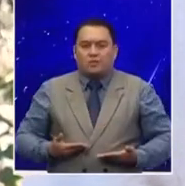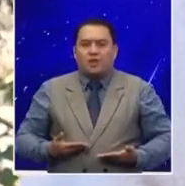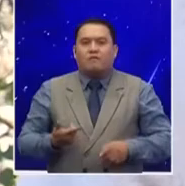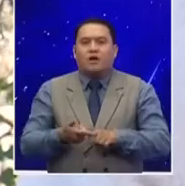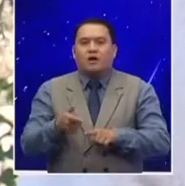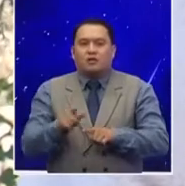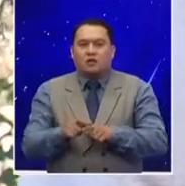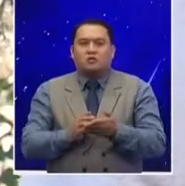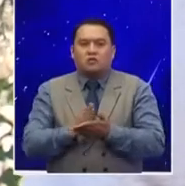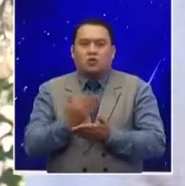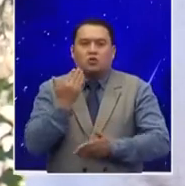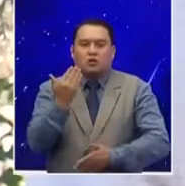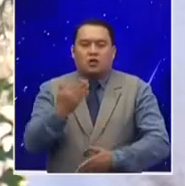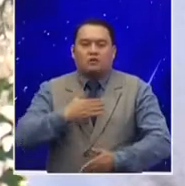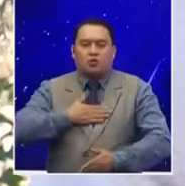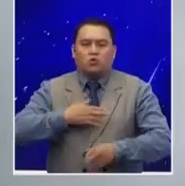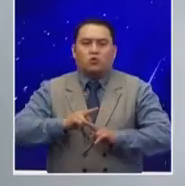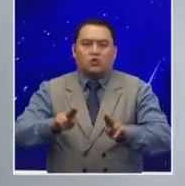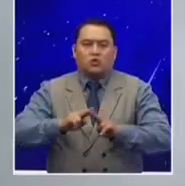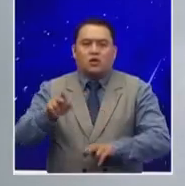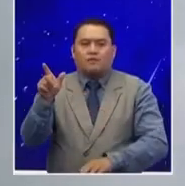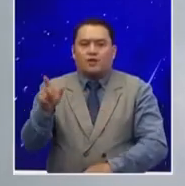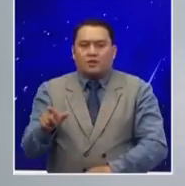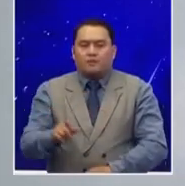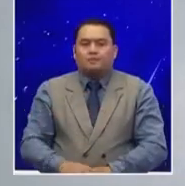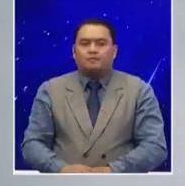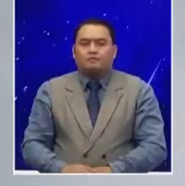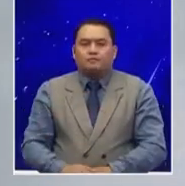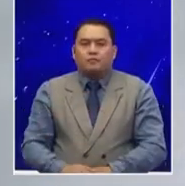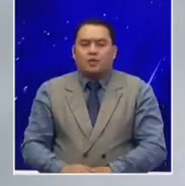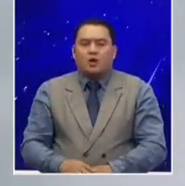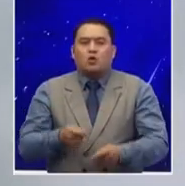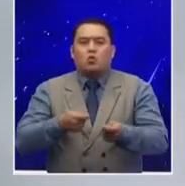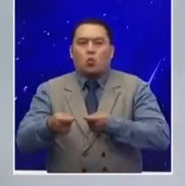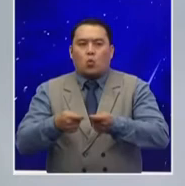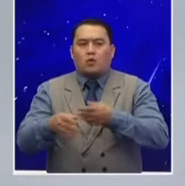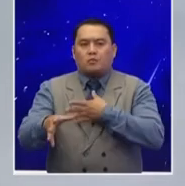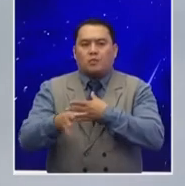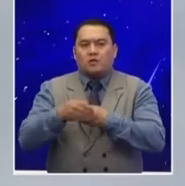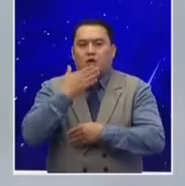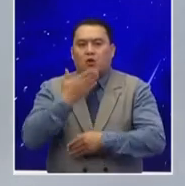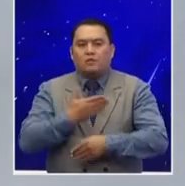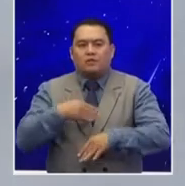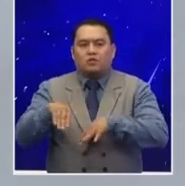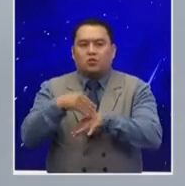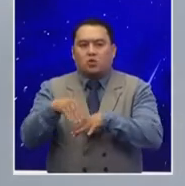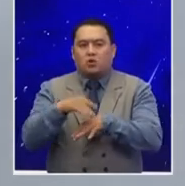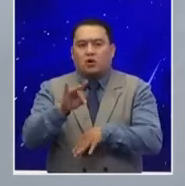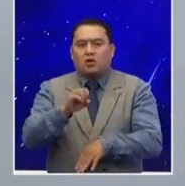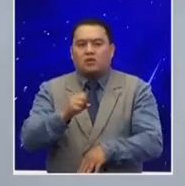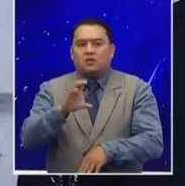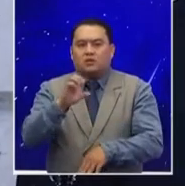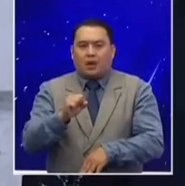этом, несомненно, заслуга нашего учителя. Жомарт Жапарович четверть века рука об руку прожил с любимой супругой Раисой